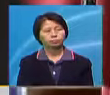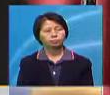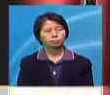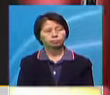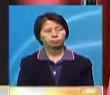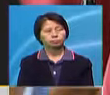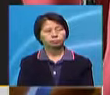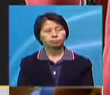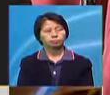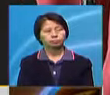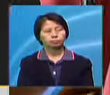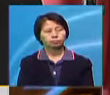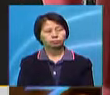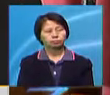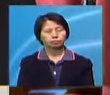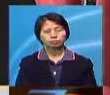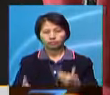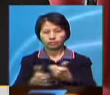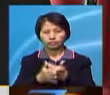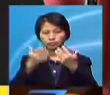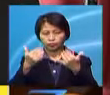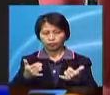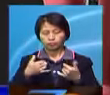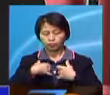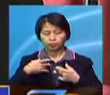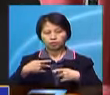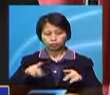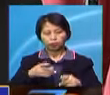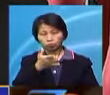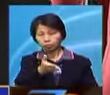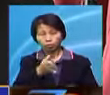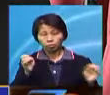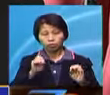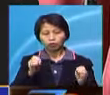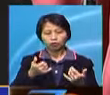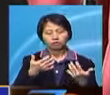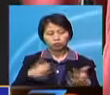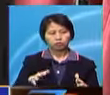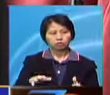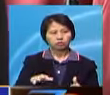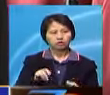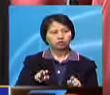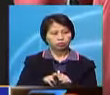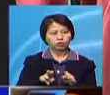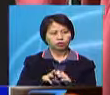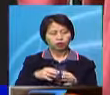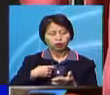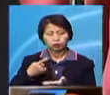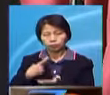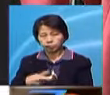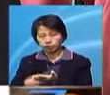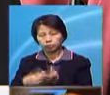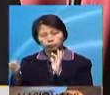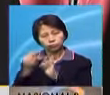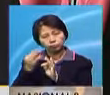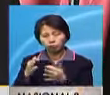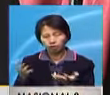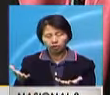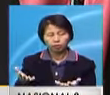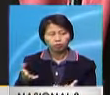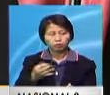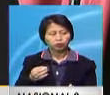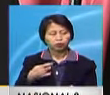Sampai sekarang saya tidak ada peluang untuk berkata apa-apa bagi Pak Wan Zali walaupun dah hantar rayuan. Jadi bagi saya macam ada ketijangan dalam PBBM itu sendiri.